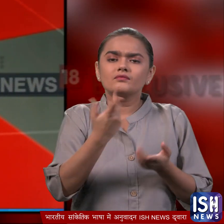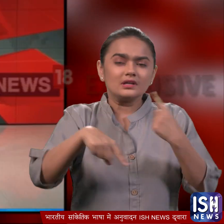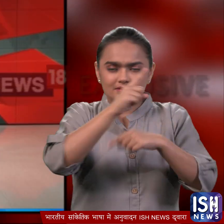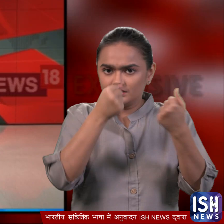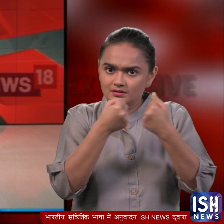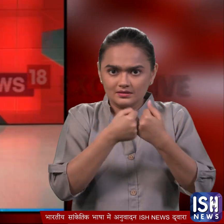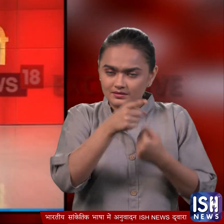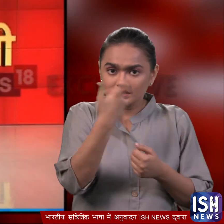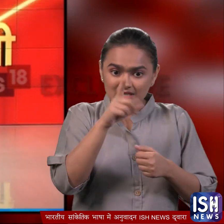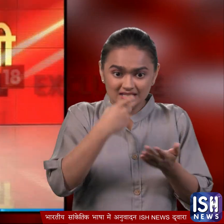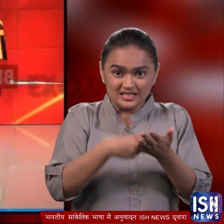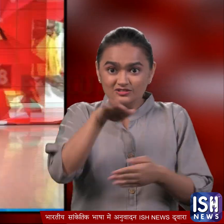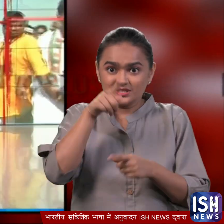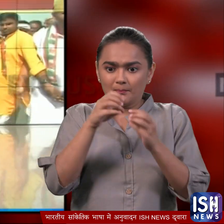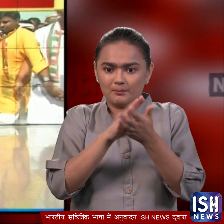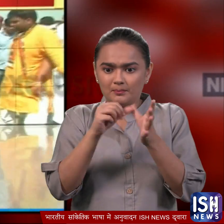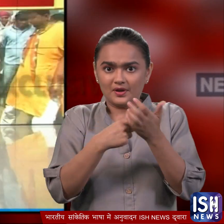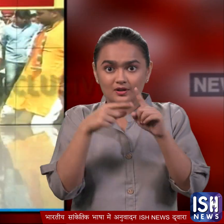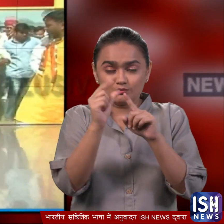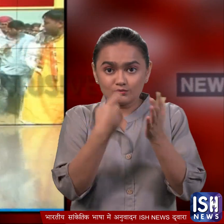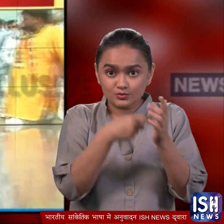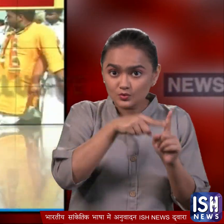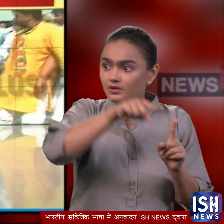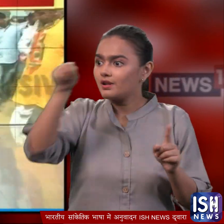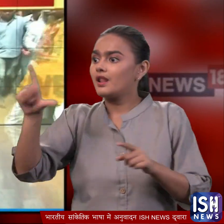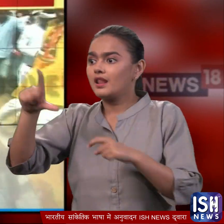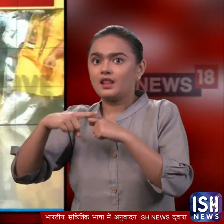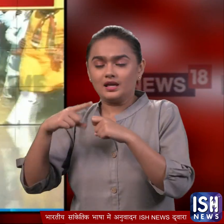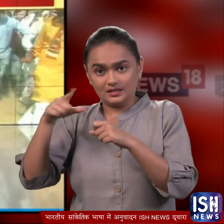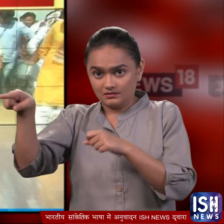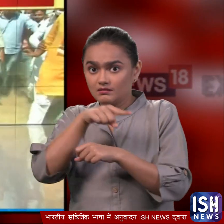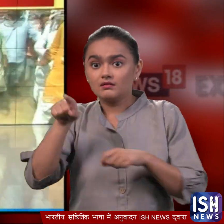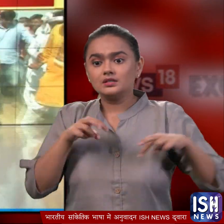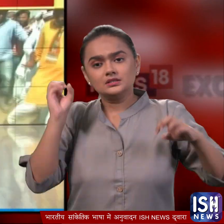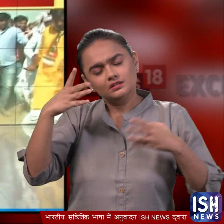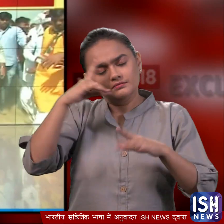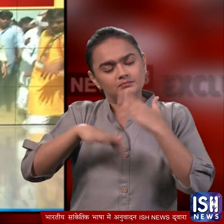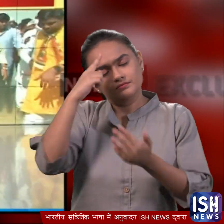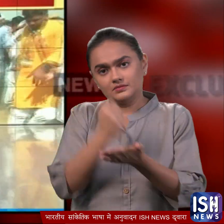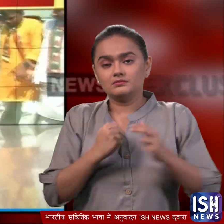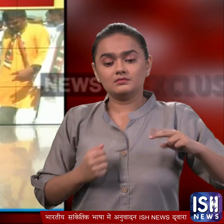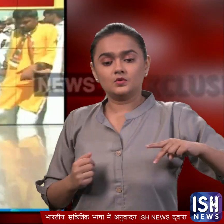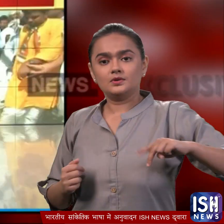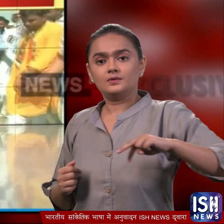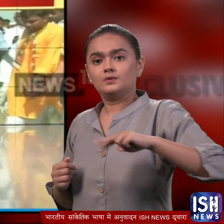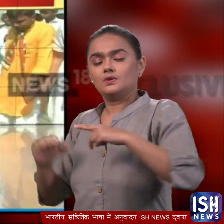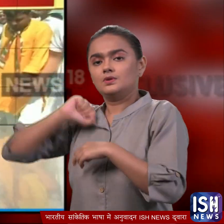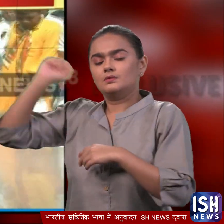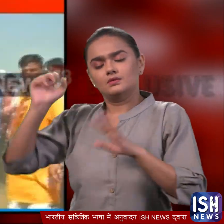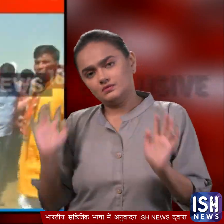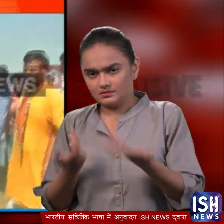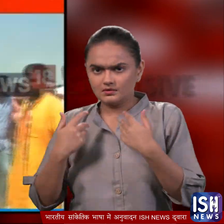आ गई। लखीमपुर हिंसा के विरोध में प्रदेश कांग्रेस ने राजस्थान के भरतपुर से यूपी के लखीमपुर तक पैदल मार्च निकालने का ऐलान किया